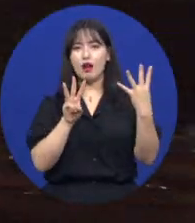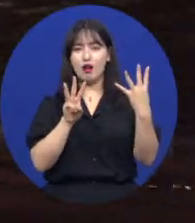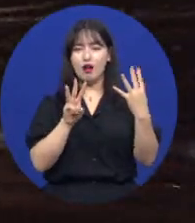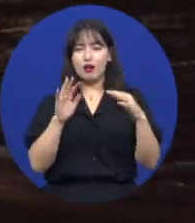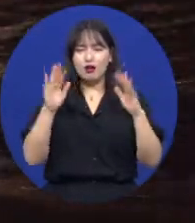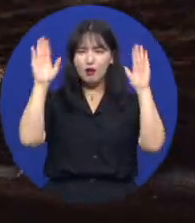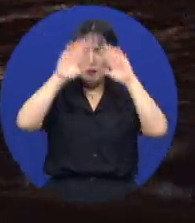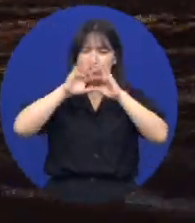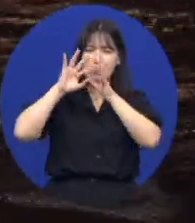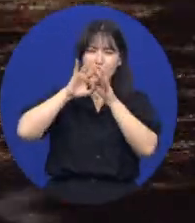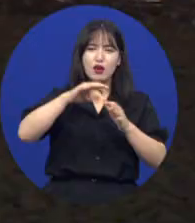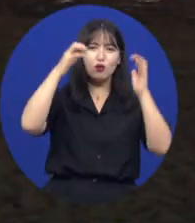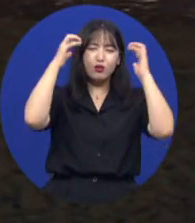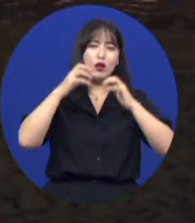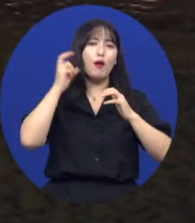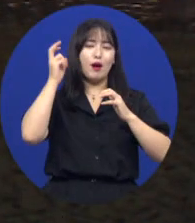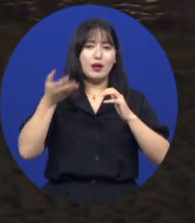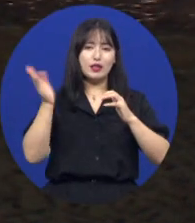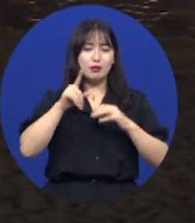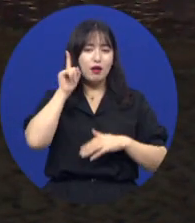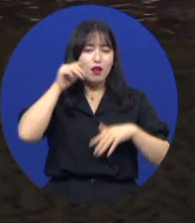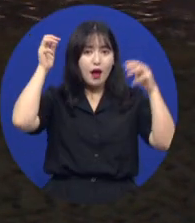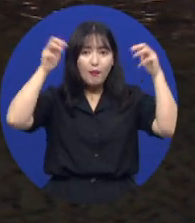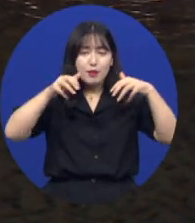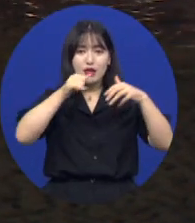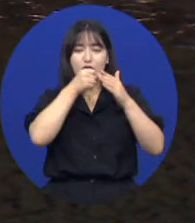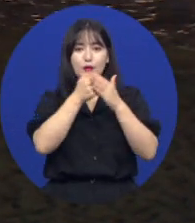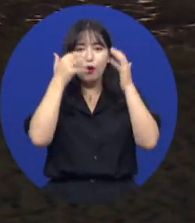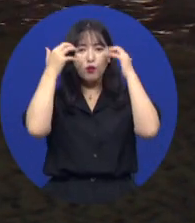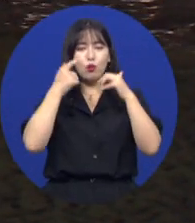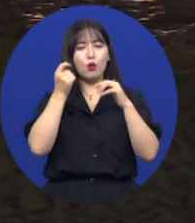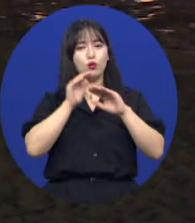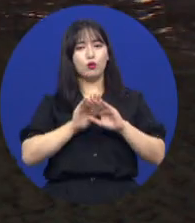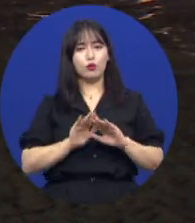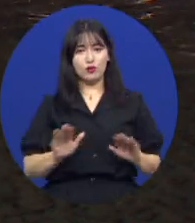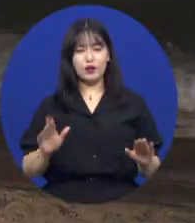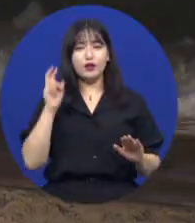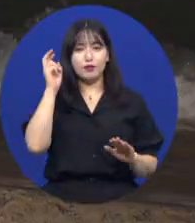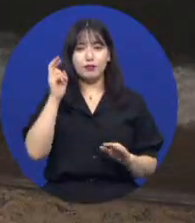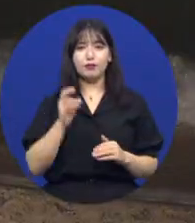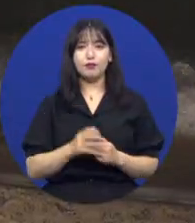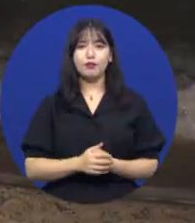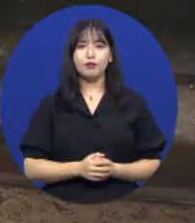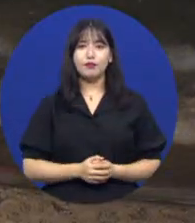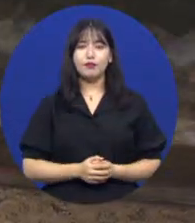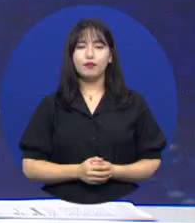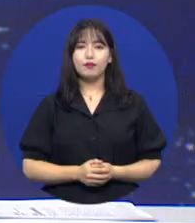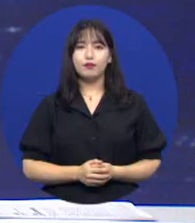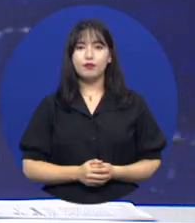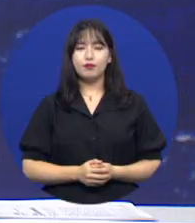10대가 예상되지만 내일은 비가 오면서 거위가 한풀 꺾이게 씁니다